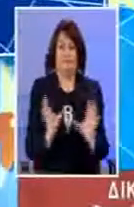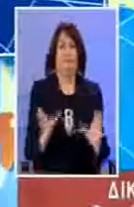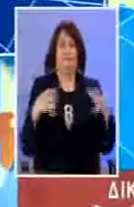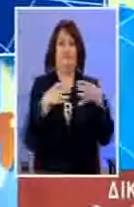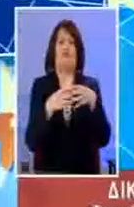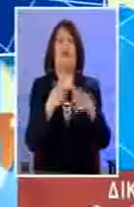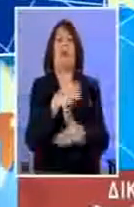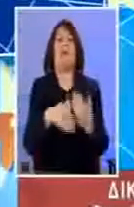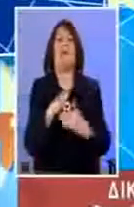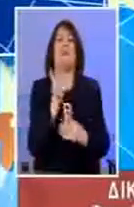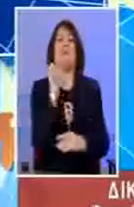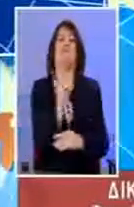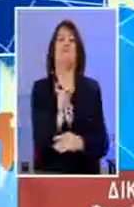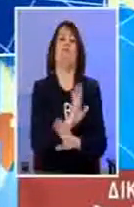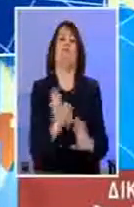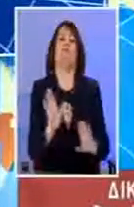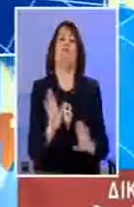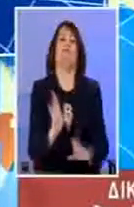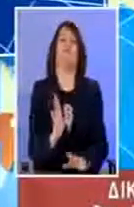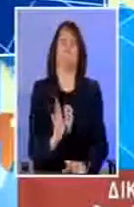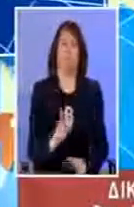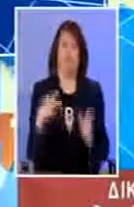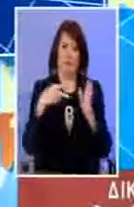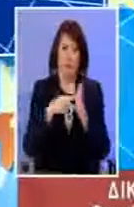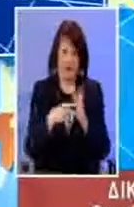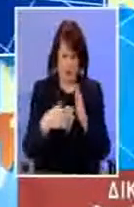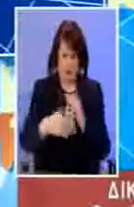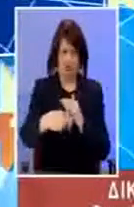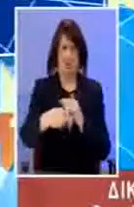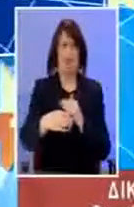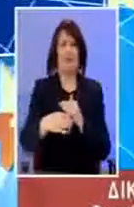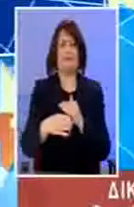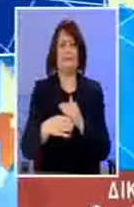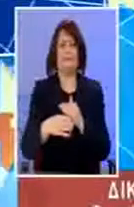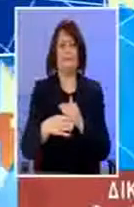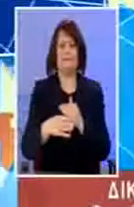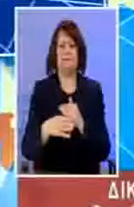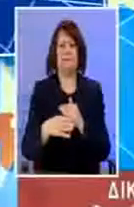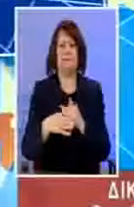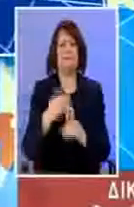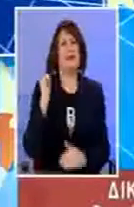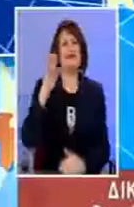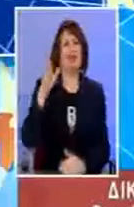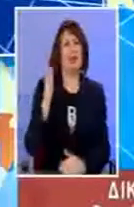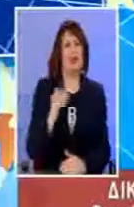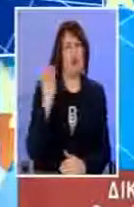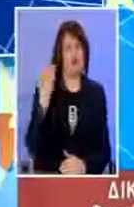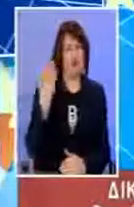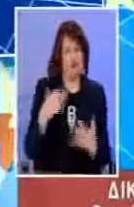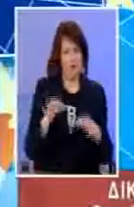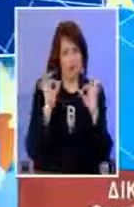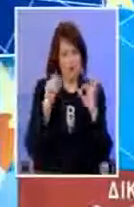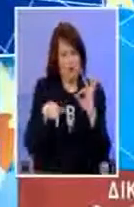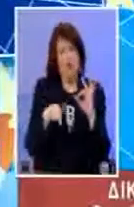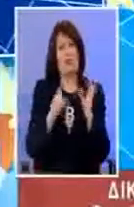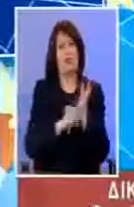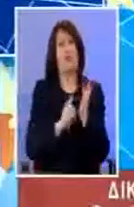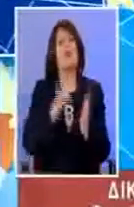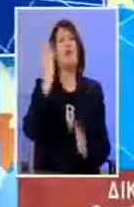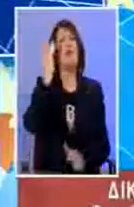είναι η εξής, θεωρώ, για το 2000, αυτή που έχει ξεκινήσει από το εξωτερικό παλιότερα και πλέον πρέπει να